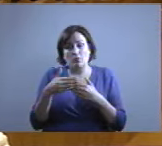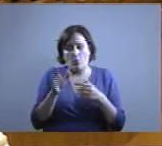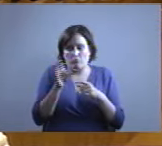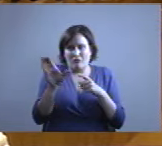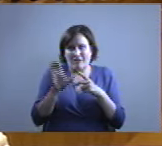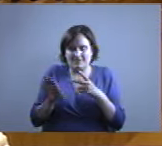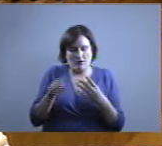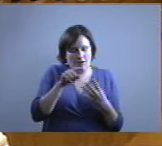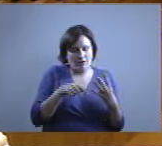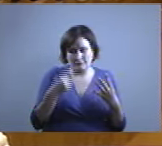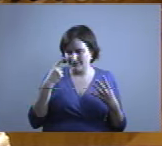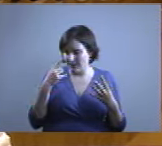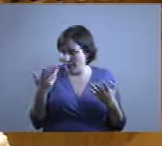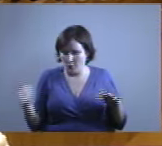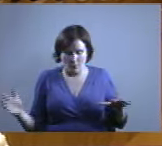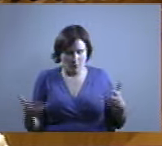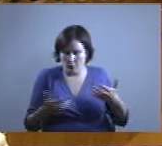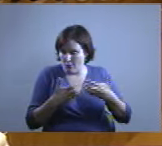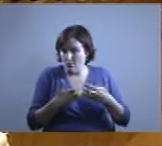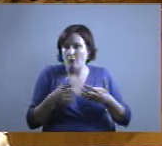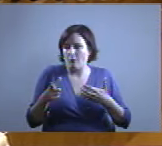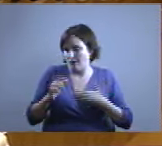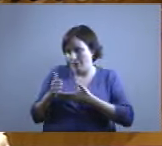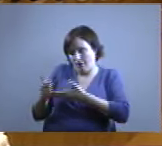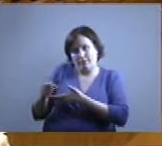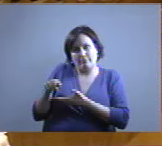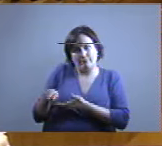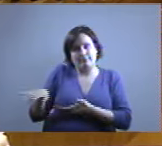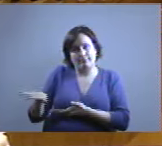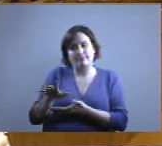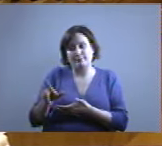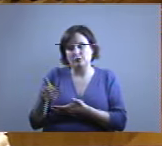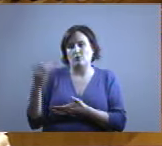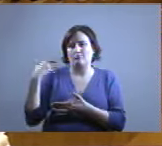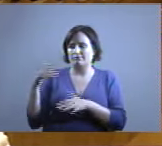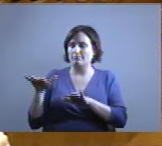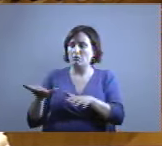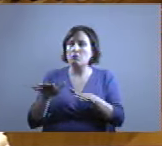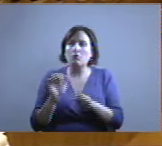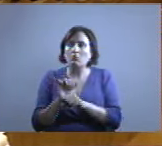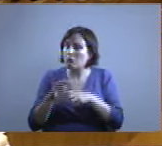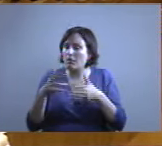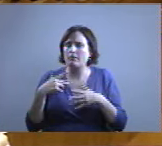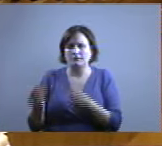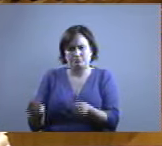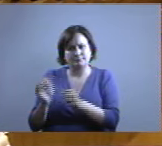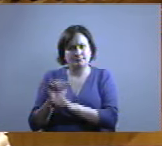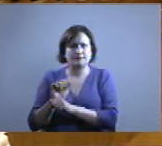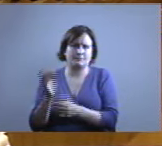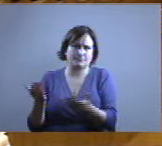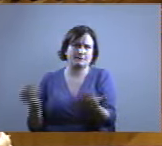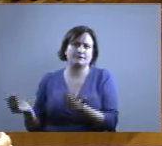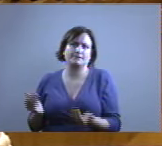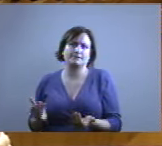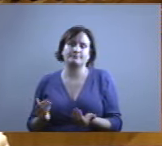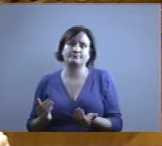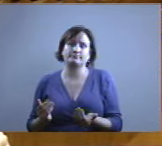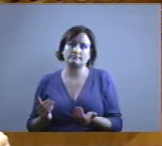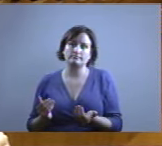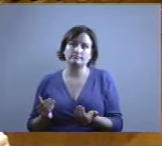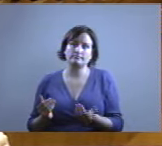van die verlede te bowe te kom. Maar vir die huidige blyk ras, hoe kru hierdie klassifikasiemetode ook al is,